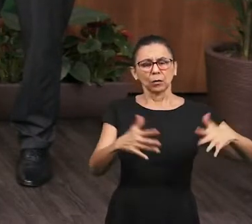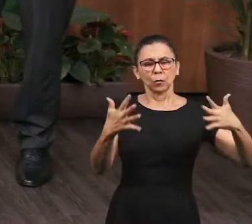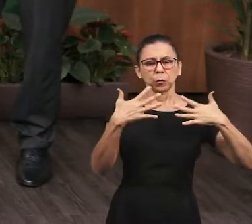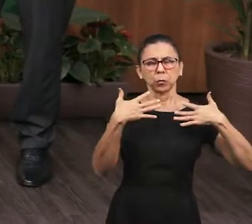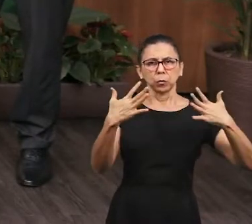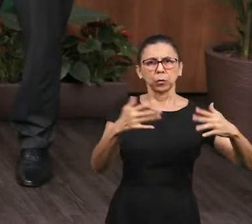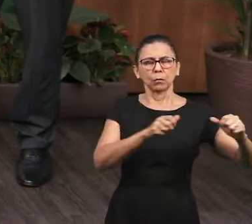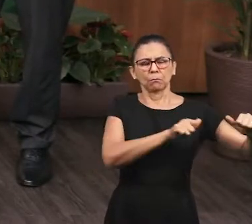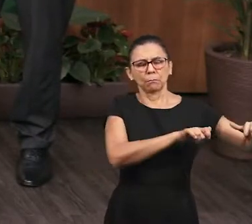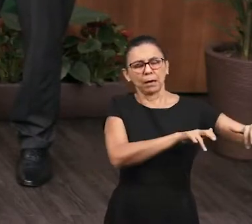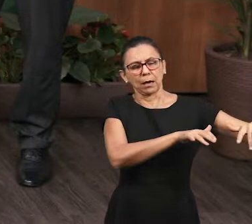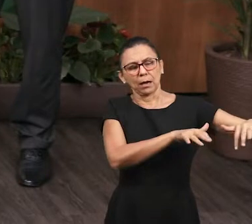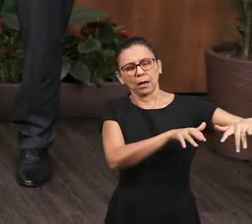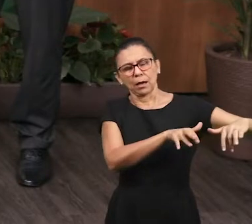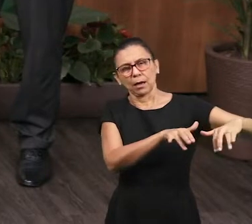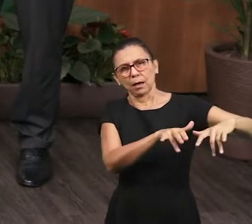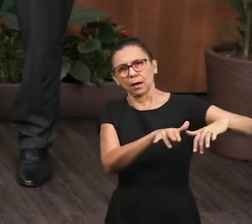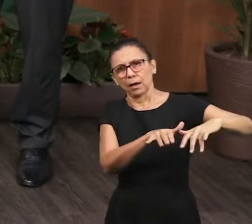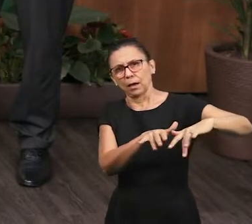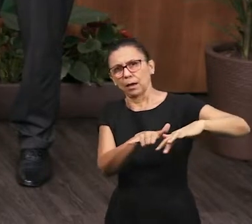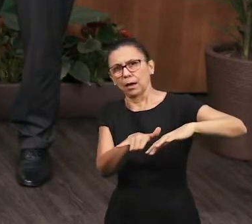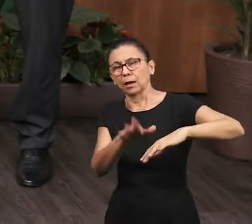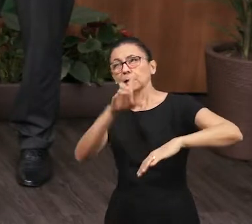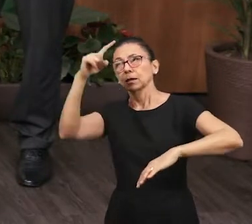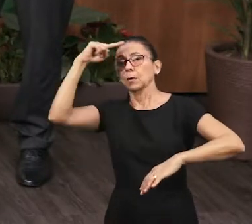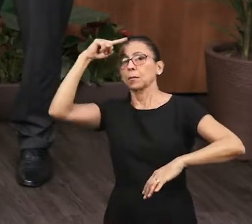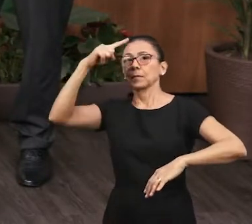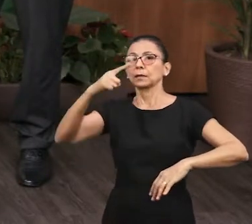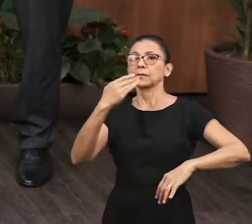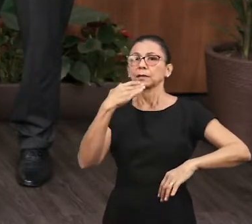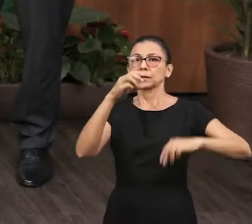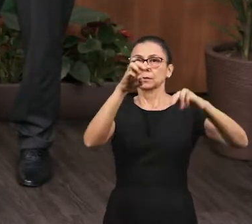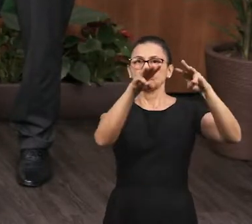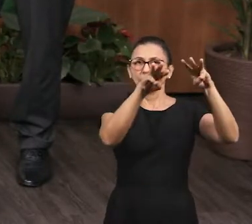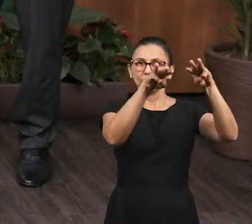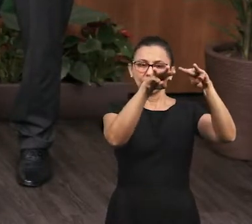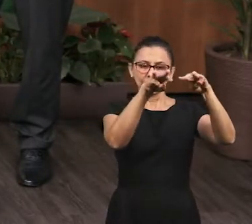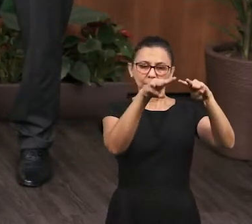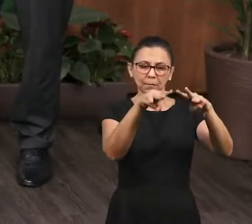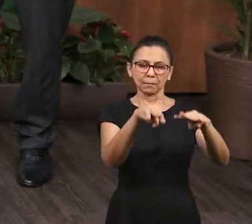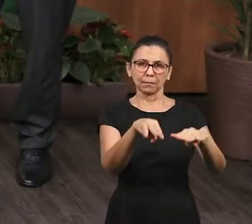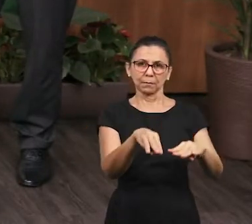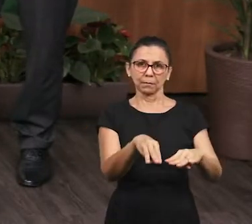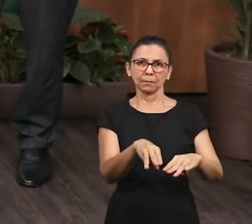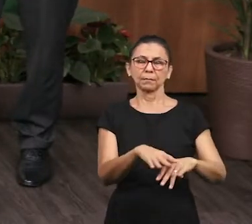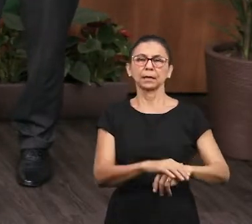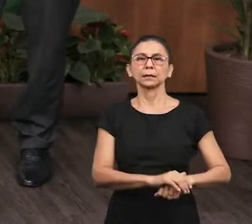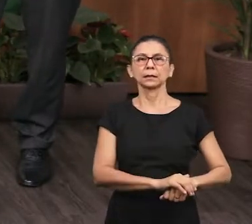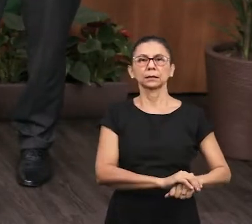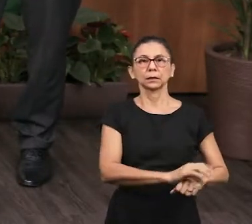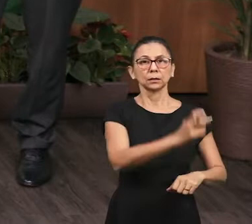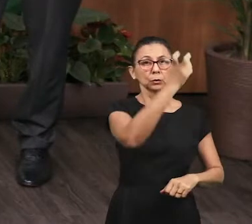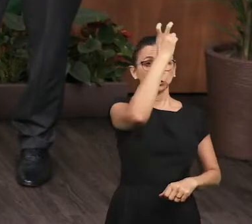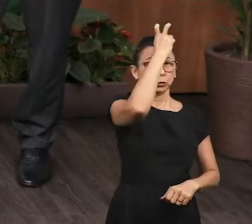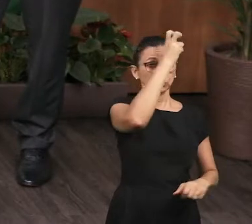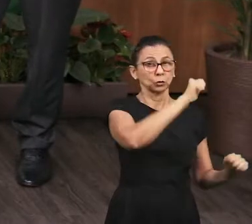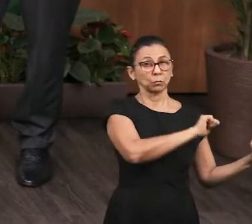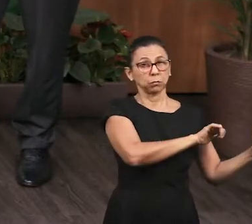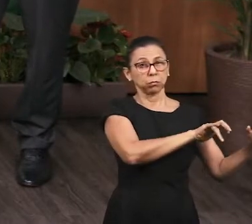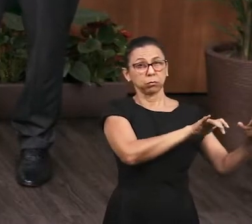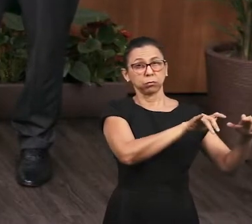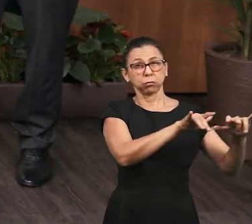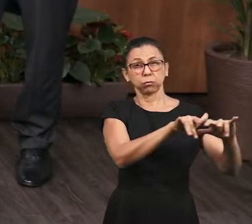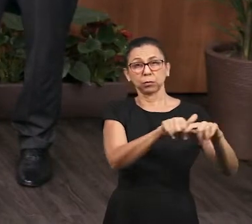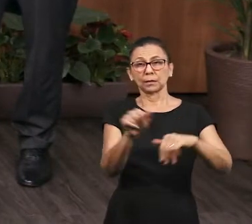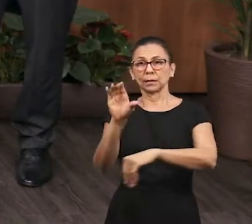всего их путешествия по пустыне, начиная с момента, когда они вышли из Египта, до момента, когда они вошли в Ханаанскую